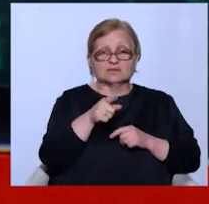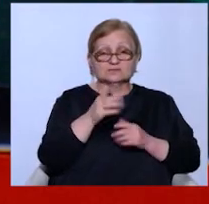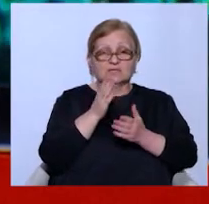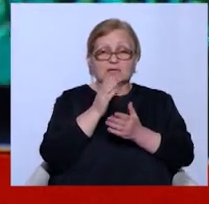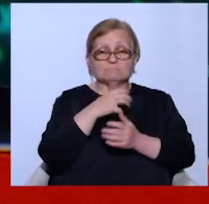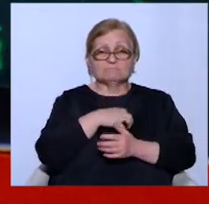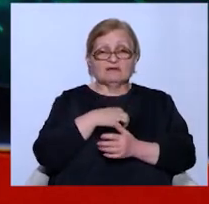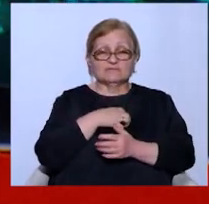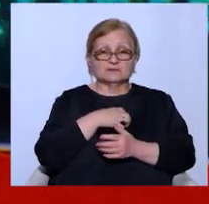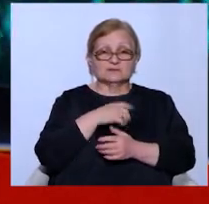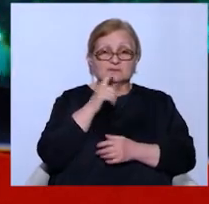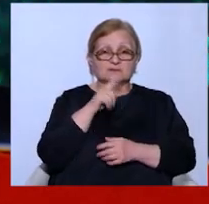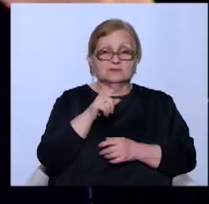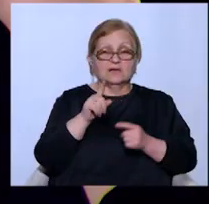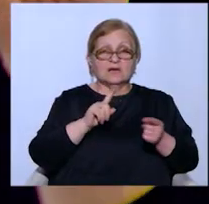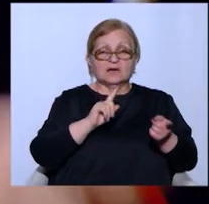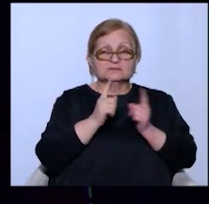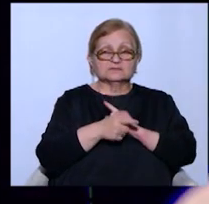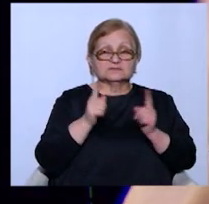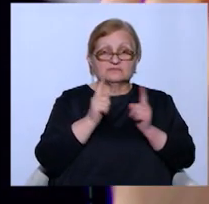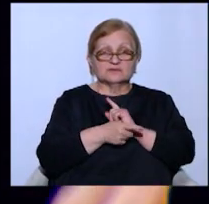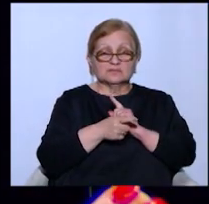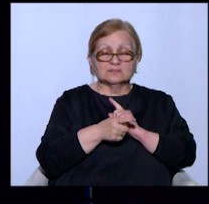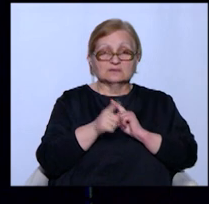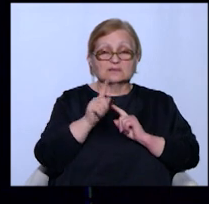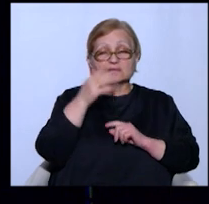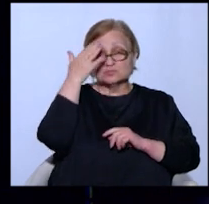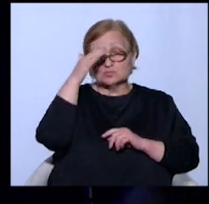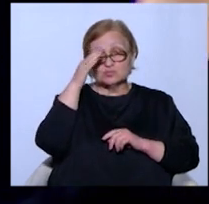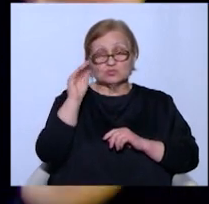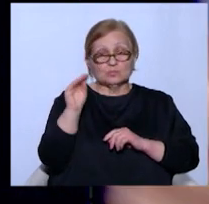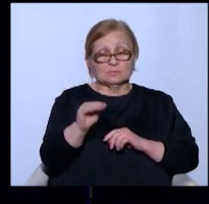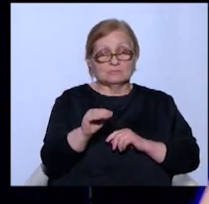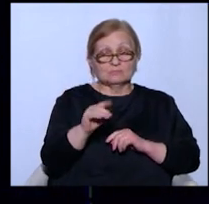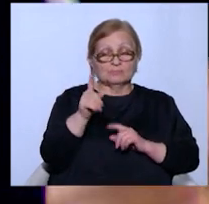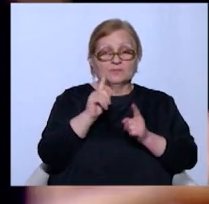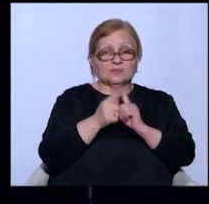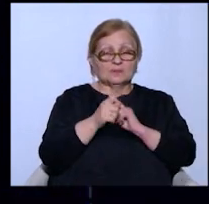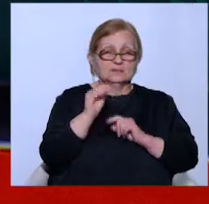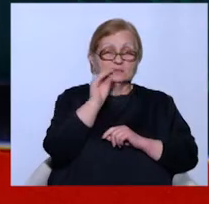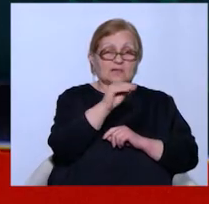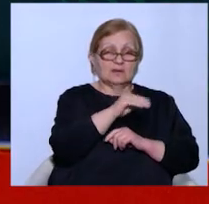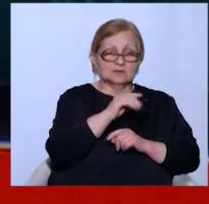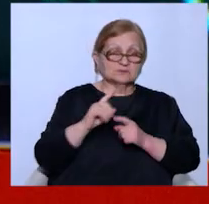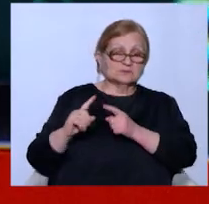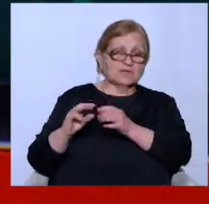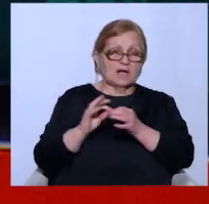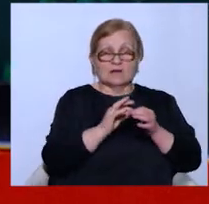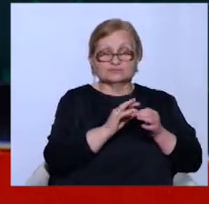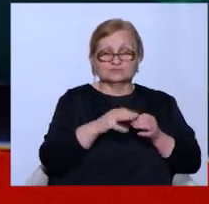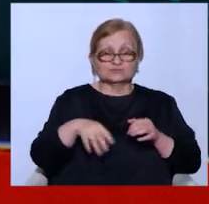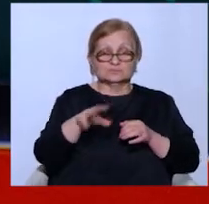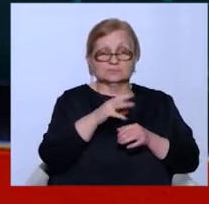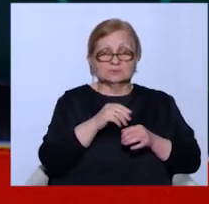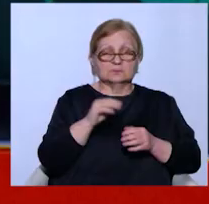გამოსახულებაში მთავარია იცოდეთ, ცვლადით უნდა აღნიშნოთ რაც უცნობია, მე ამ ცვლადით ჩაწეროთ დანარჩენი, დააკავშიროთ ყველაფერი